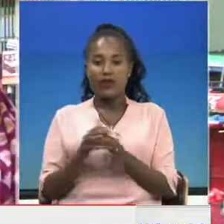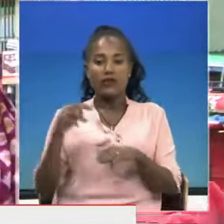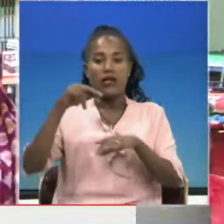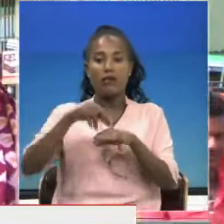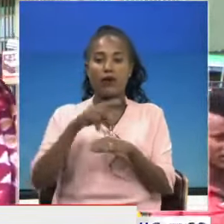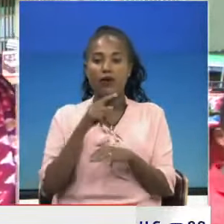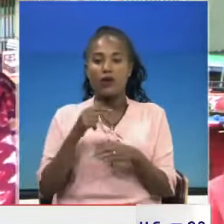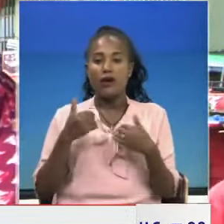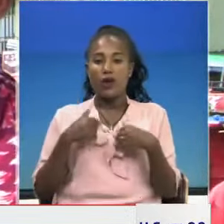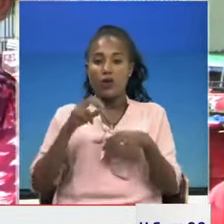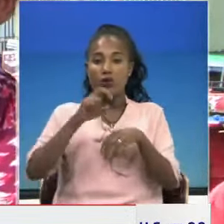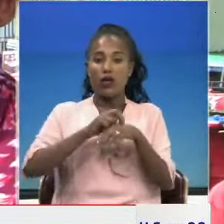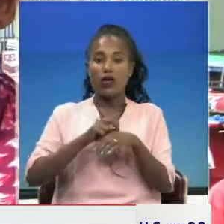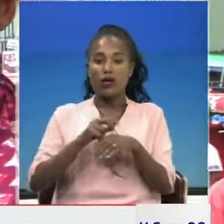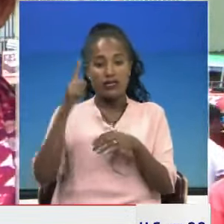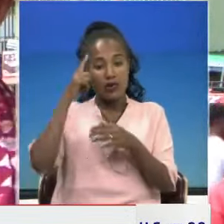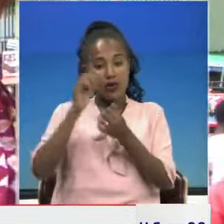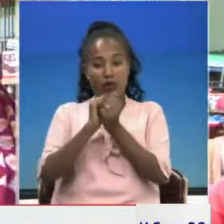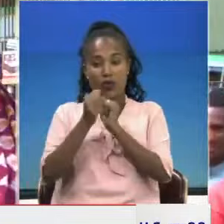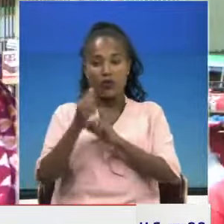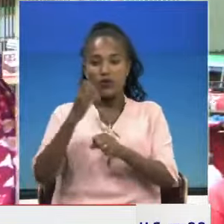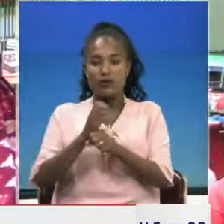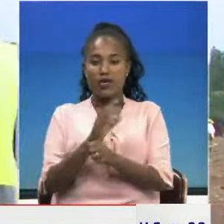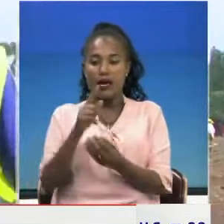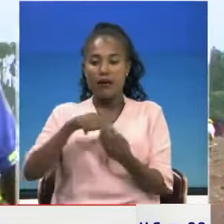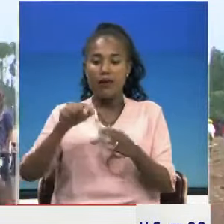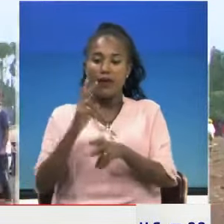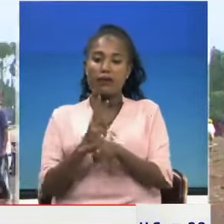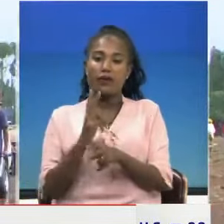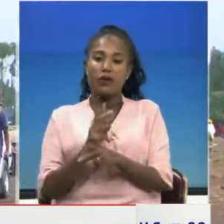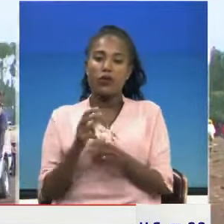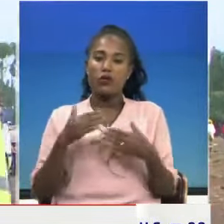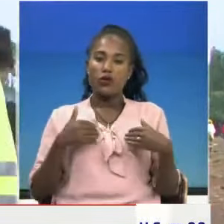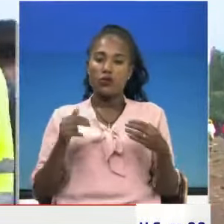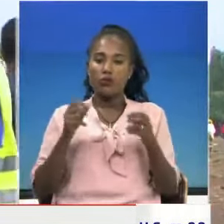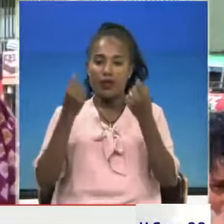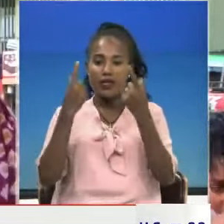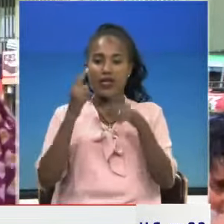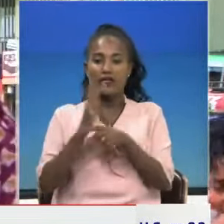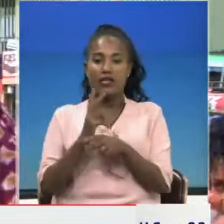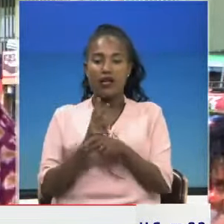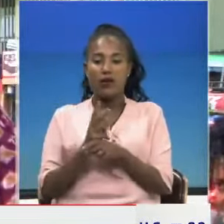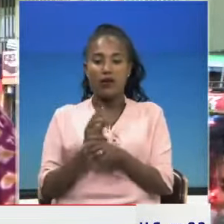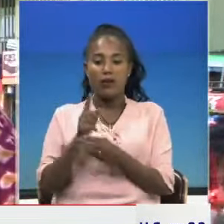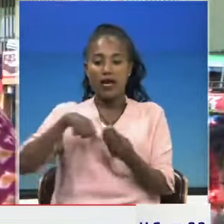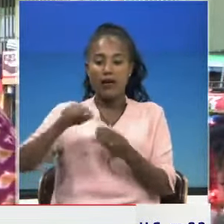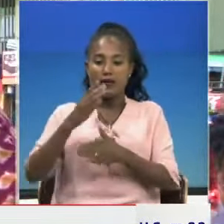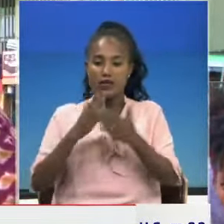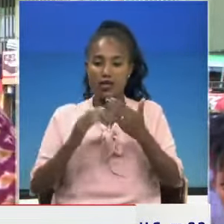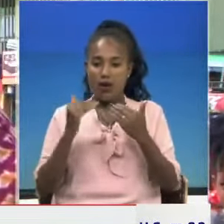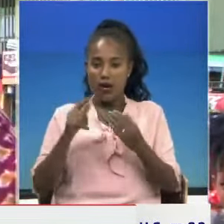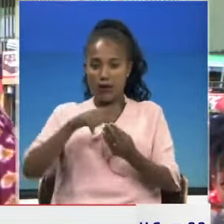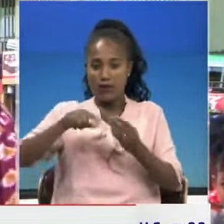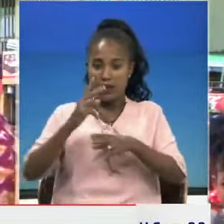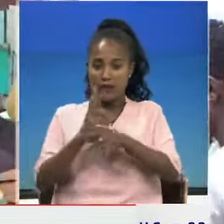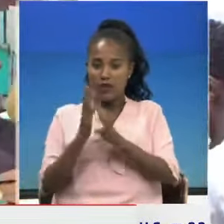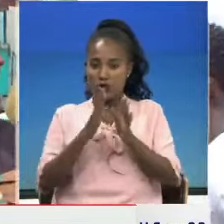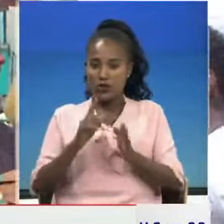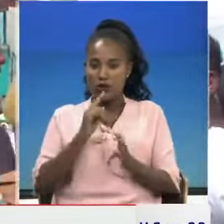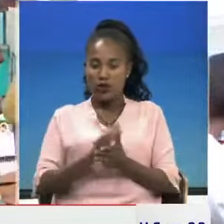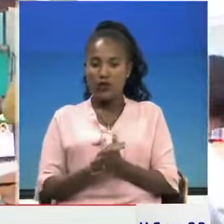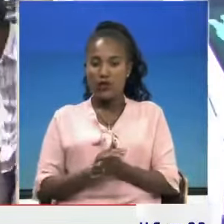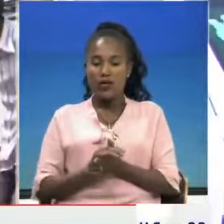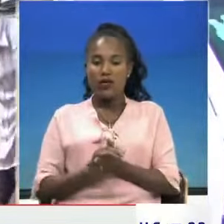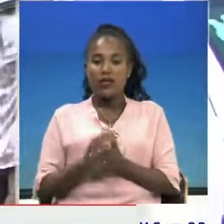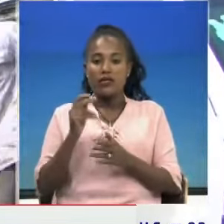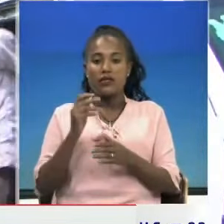ወቅታዊ አንጻር ማለት ወዘልውጦችን ከመያዝና አካባቢን ከመጠበቅ አንጻር ወጣቱ በንቃት እየሰራ ነው ያለ። በየቀጠናው ተደራጅተን አሁን አካባቢያችን ለመጠበቅ ዝግጁ ነን። ደራጀ